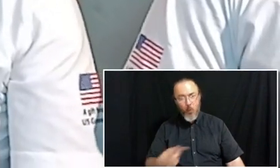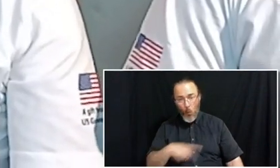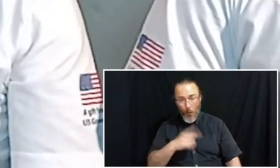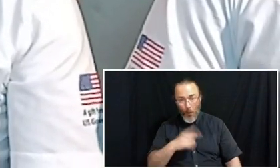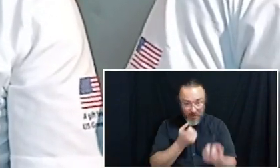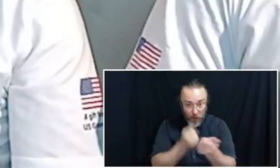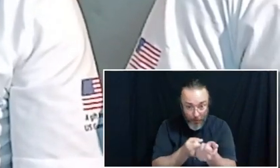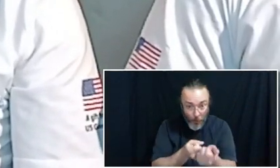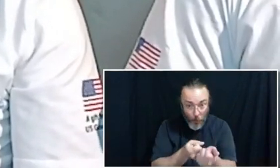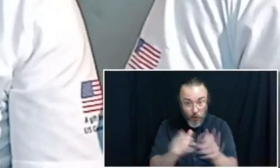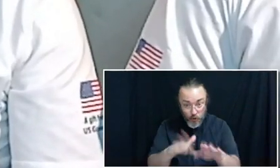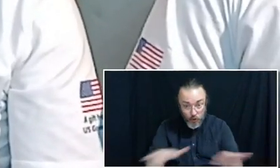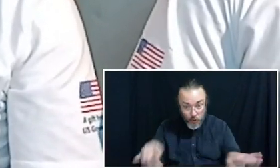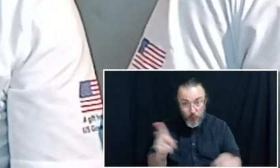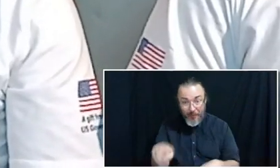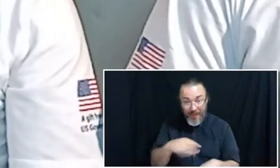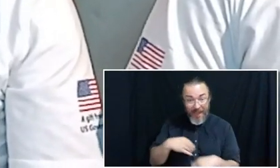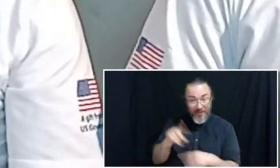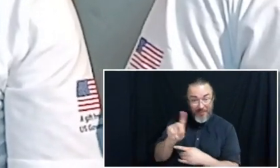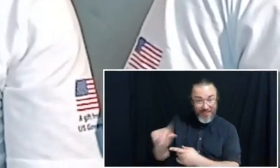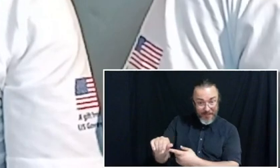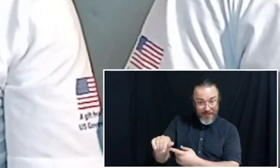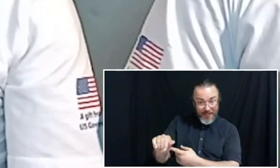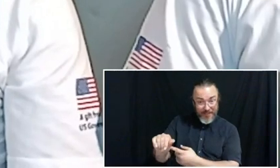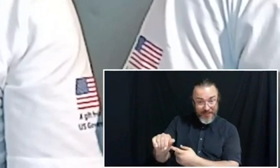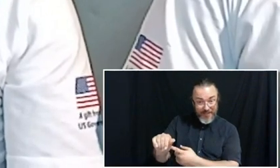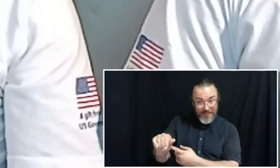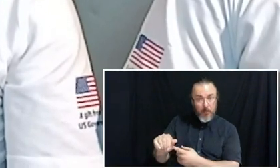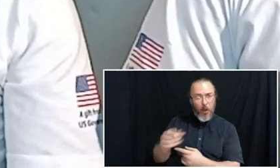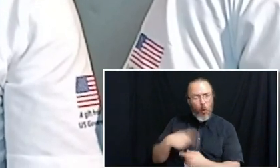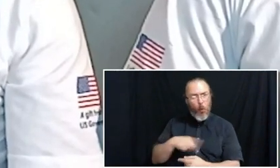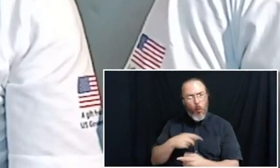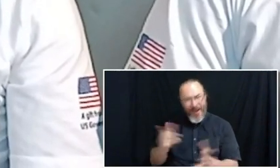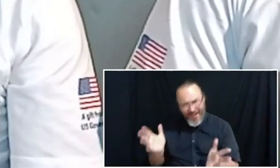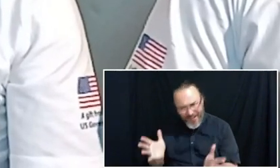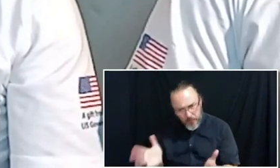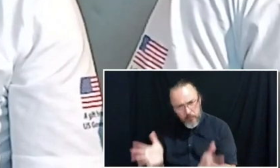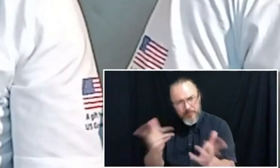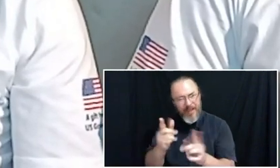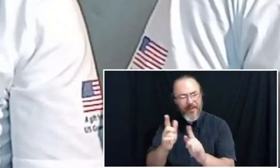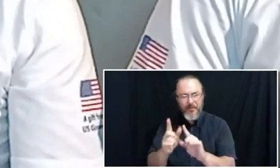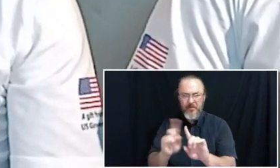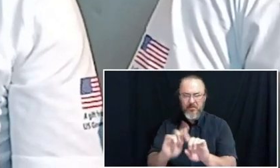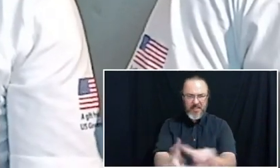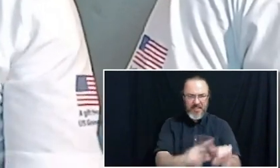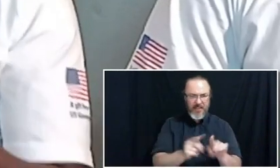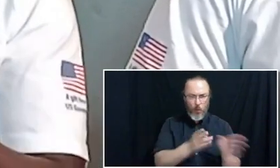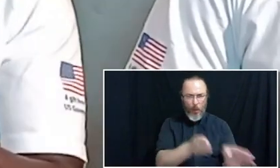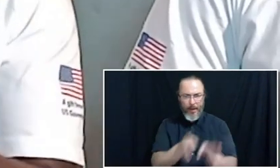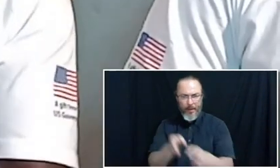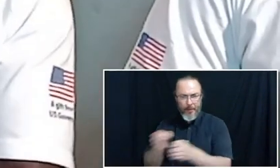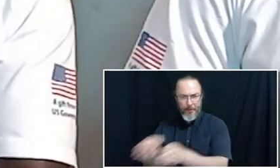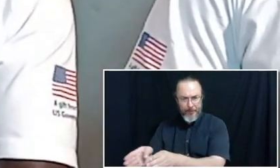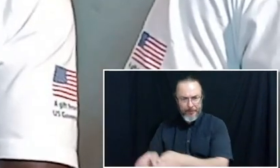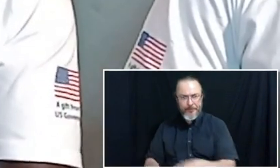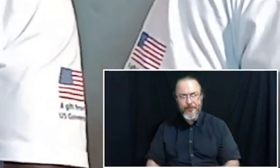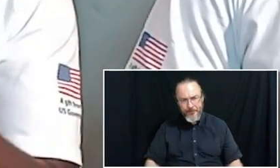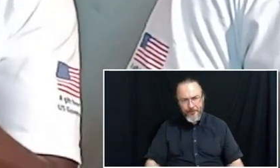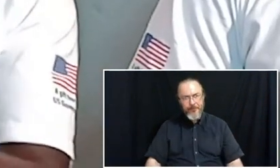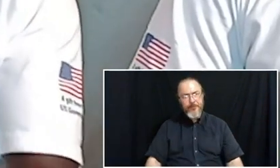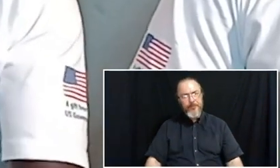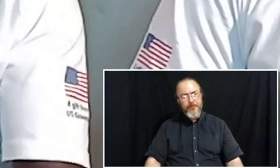Nous appuyons les enfants handicapés dans le camp de réfugiés de Kakuma. Nous les aidons à avoir accès à l'éducation de différentes façons.